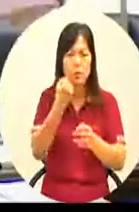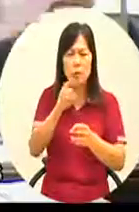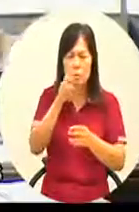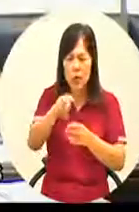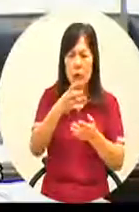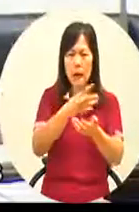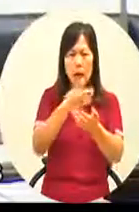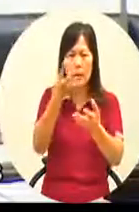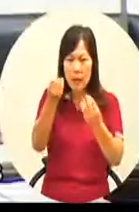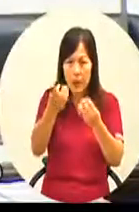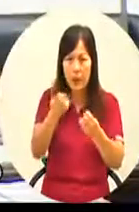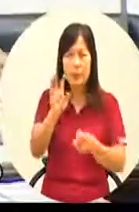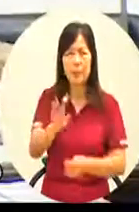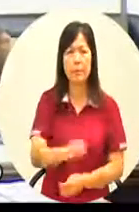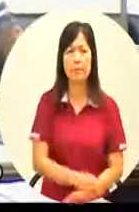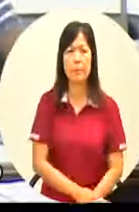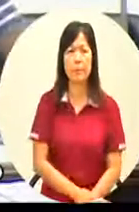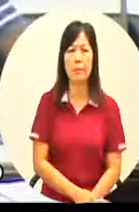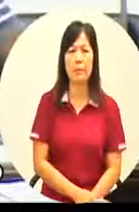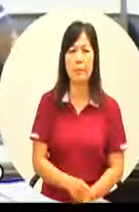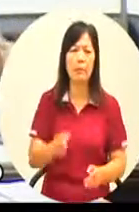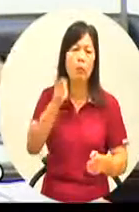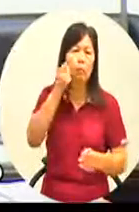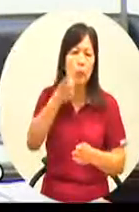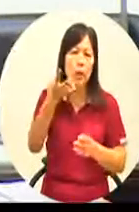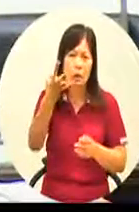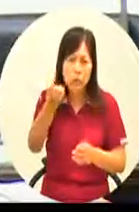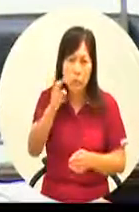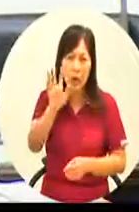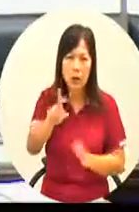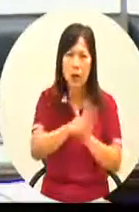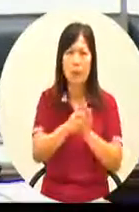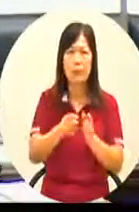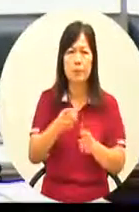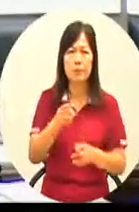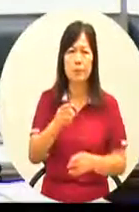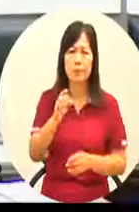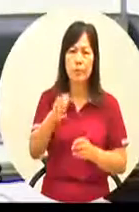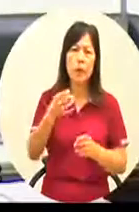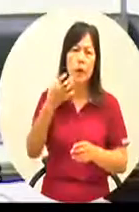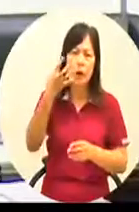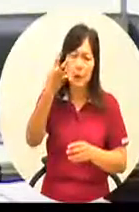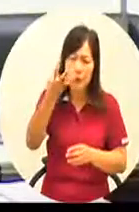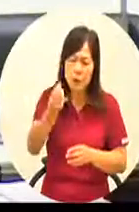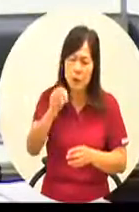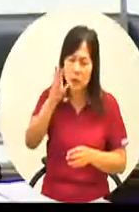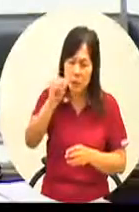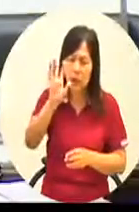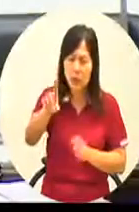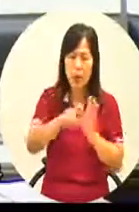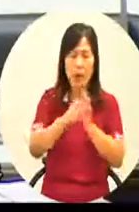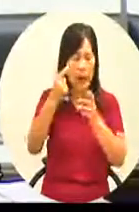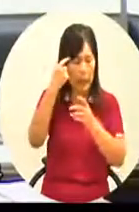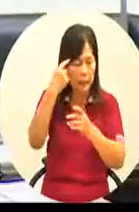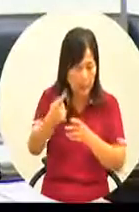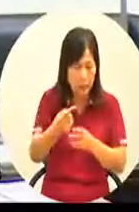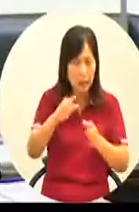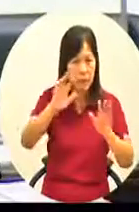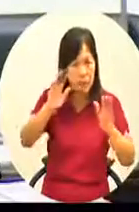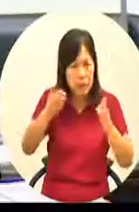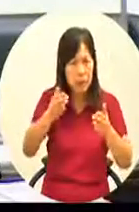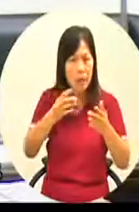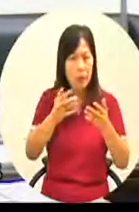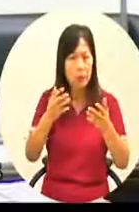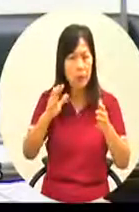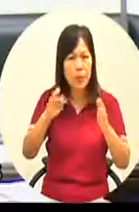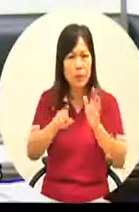嘛，你只有量，量一个月你说多少有几万通，结果你一天差不多我看哈、哦，